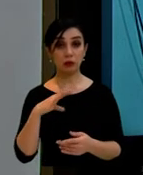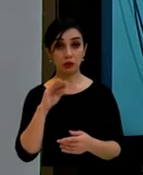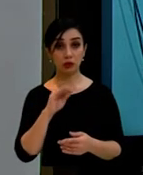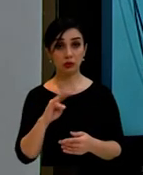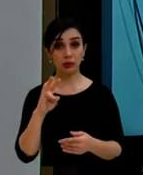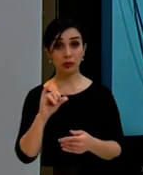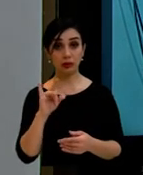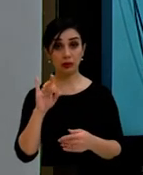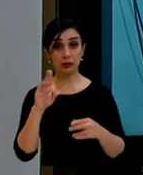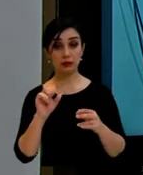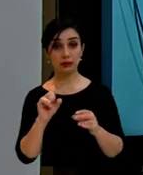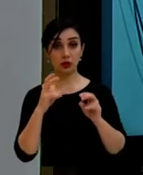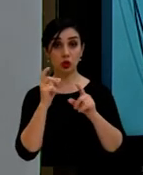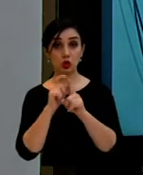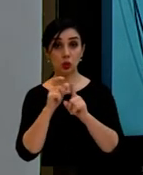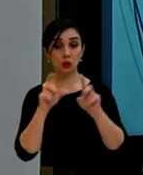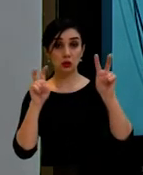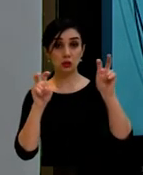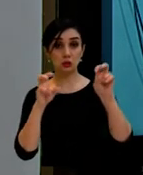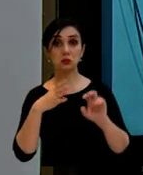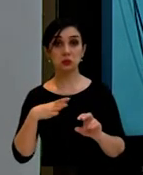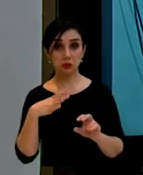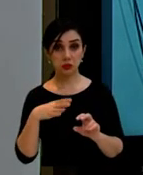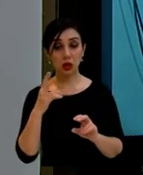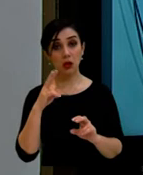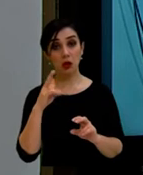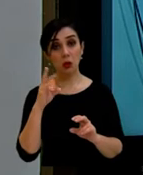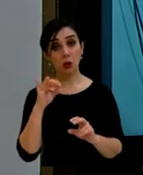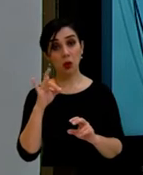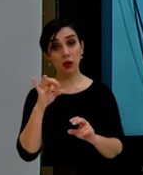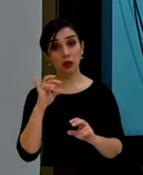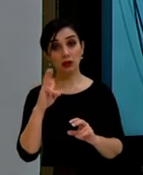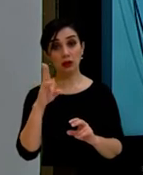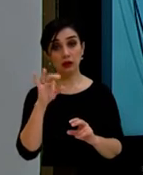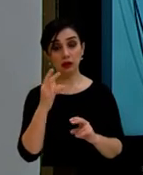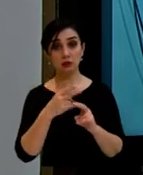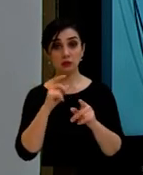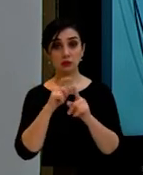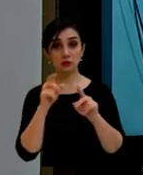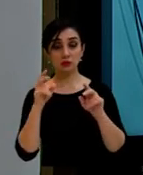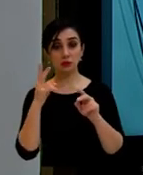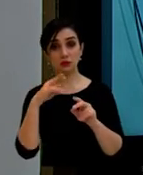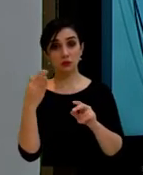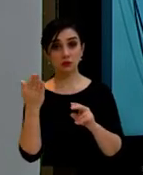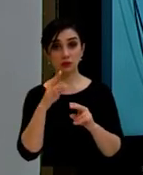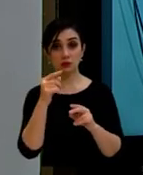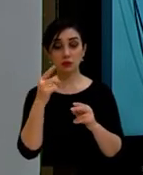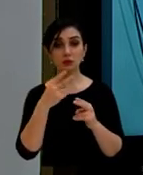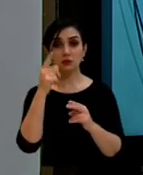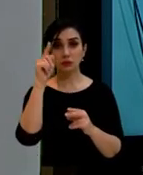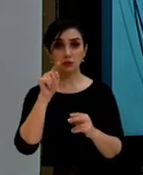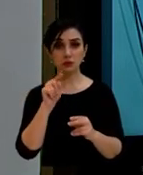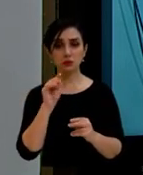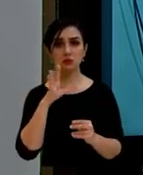Narsa so'zi nega qo'shtirnoqqa olindi? Boringki so'zi nega ikki tomonidan virgul bilan ajratildi va undov belgisi nima uchun